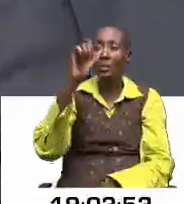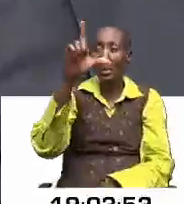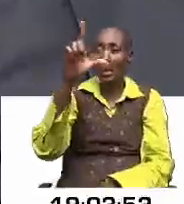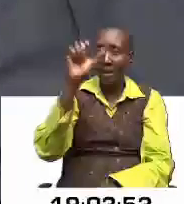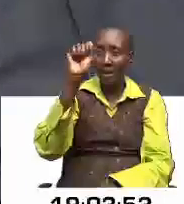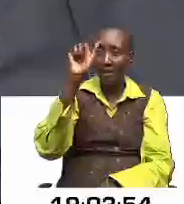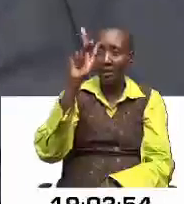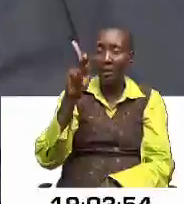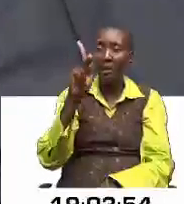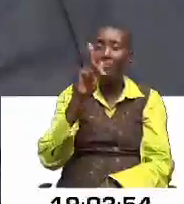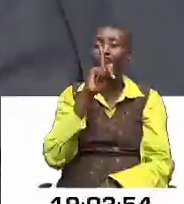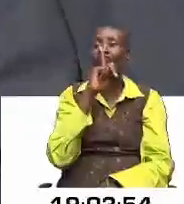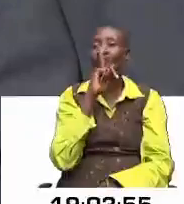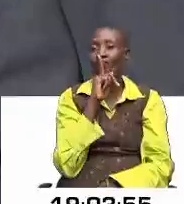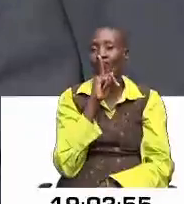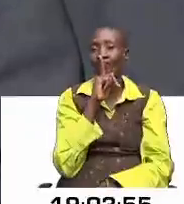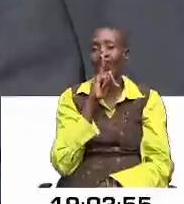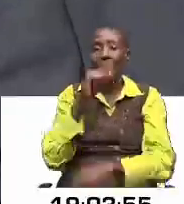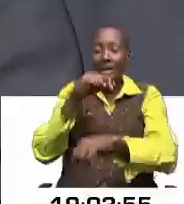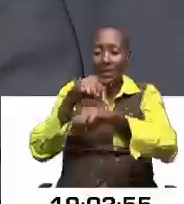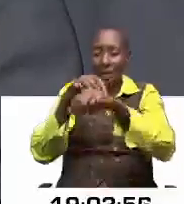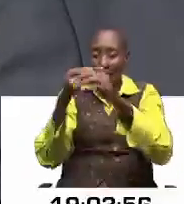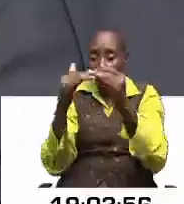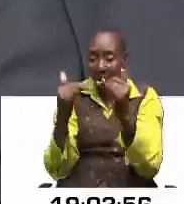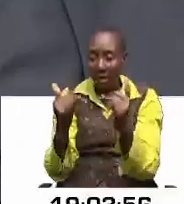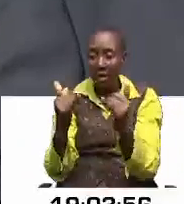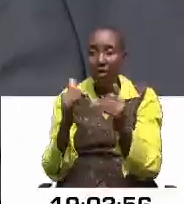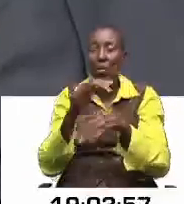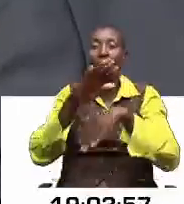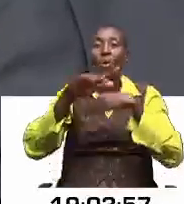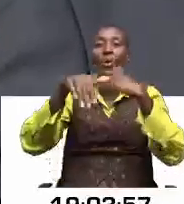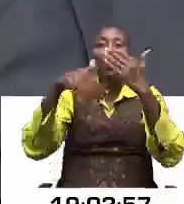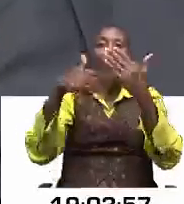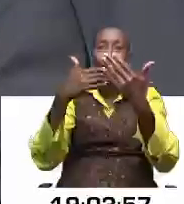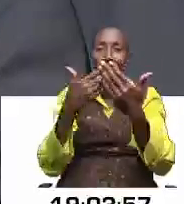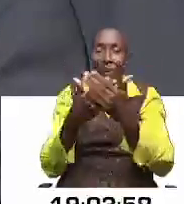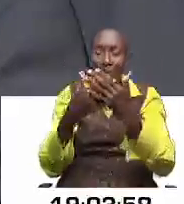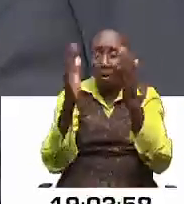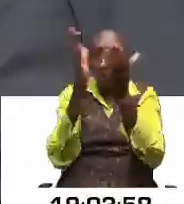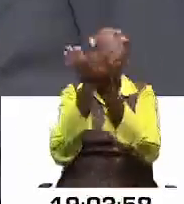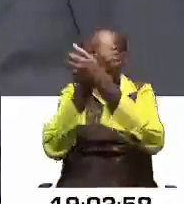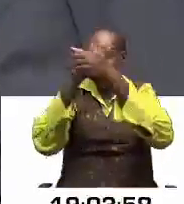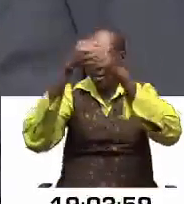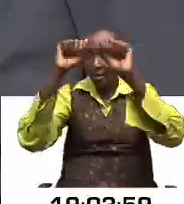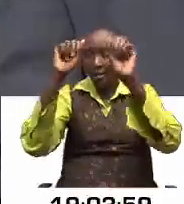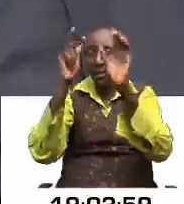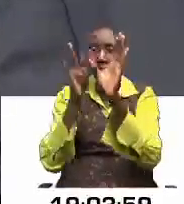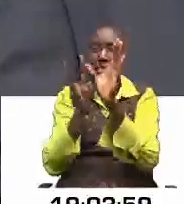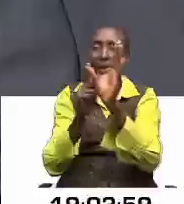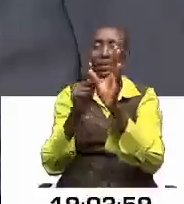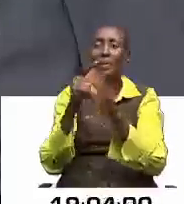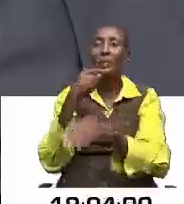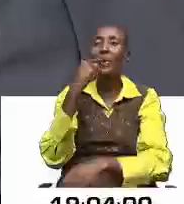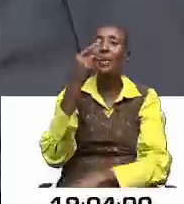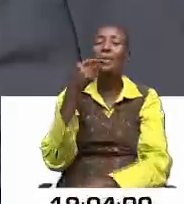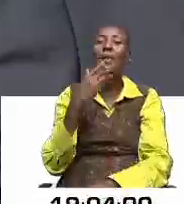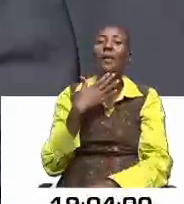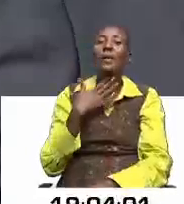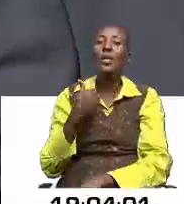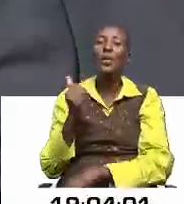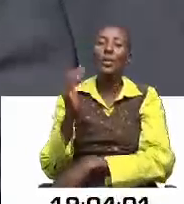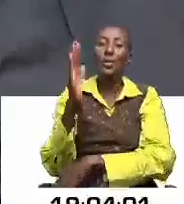haisikiki. Wakati huu wagombezi wote wa kiti cha urais wasema kwamba wanataka